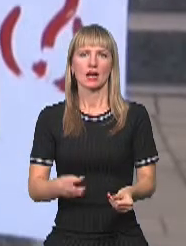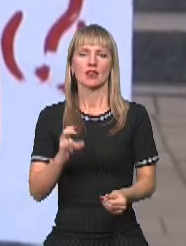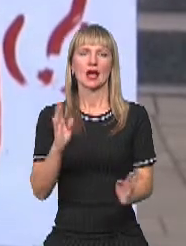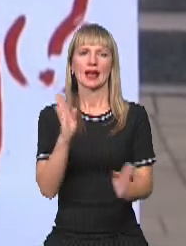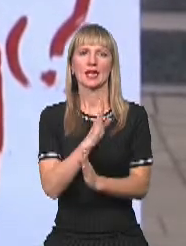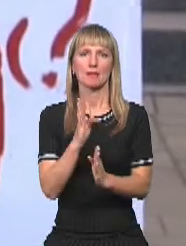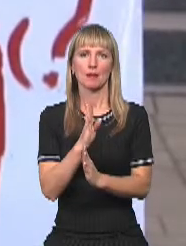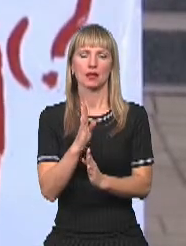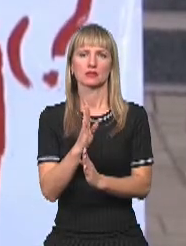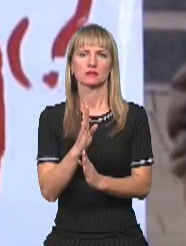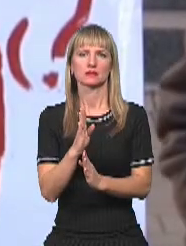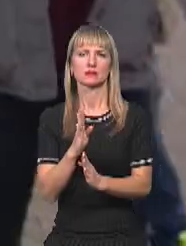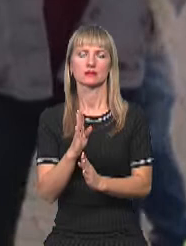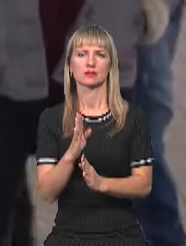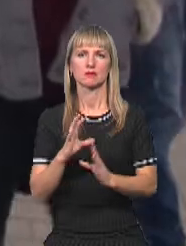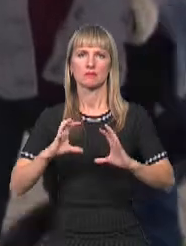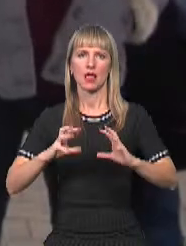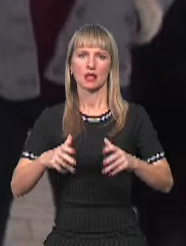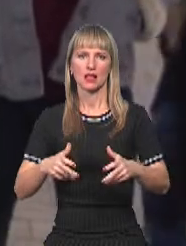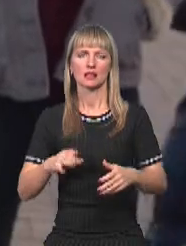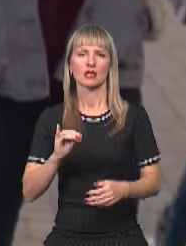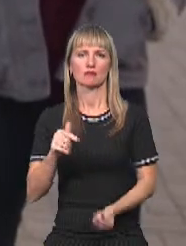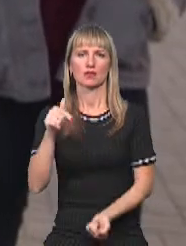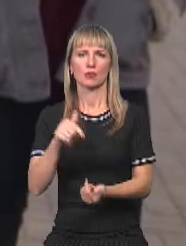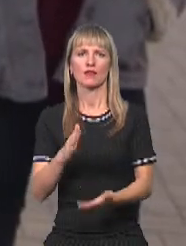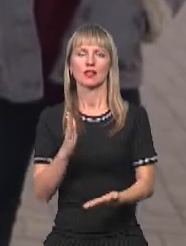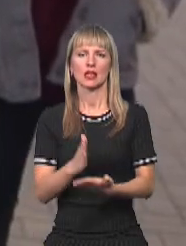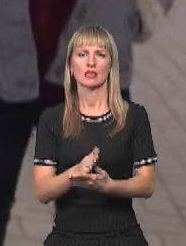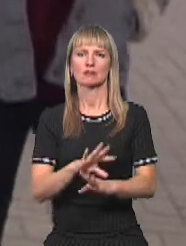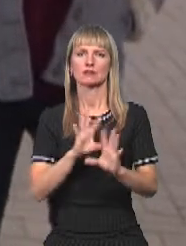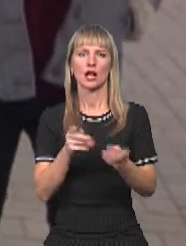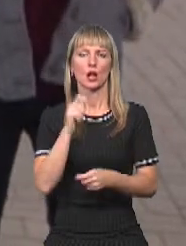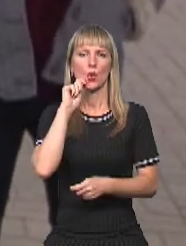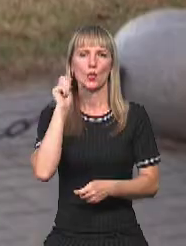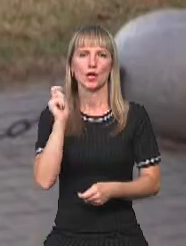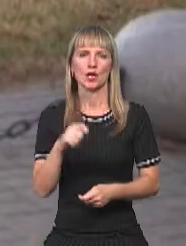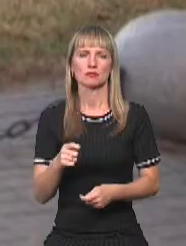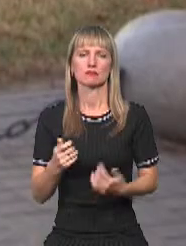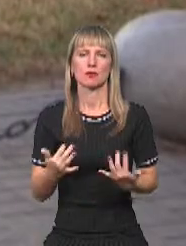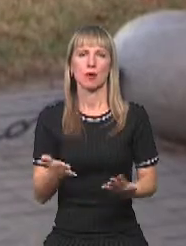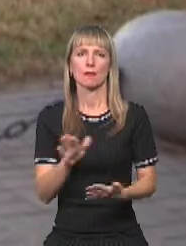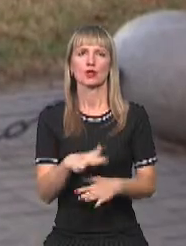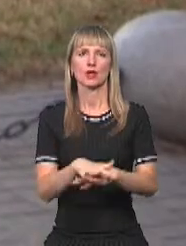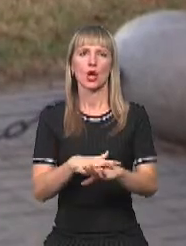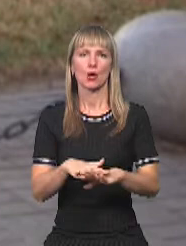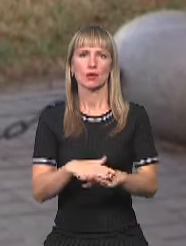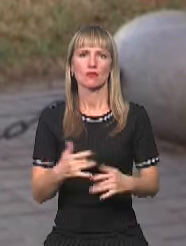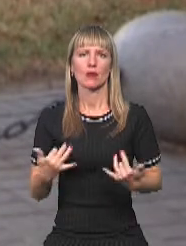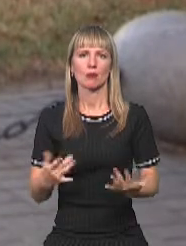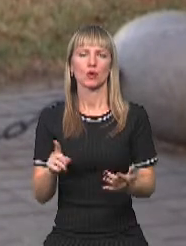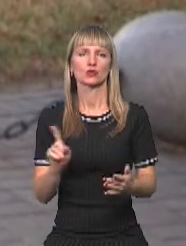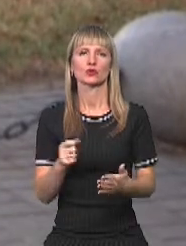на цілій планеті. Ну і відповідно є загальноукраїнські вимоги і міжнародні вимоги